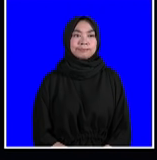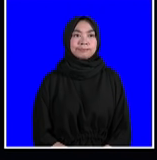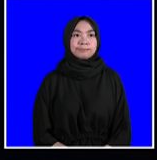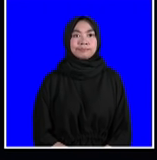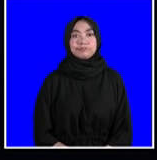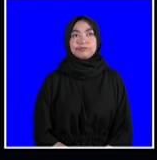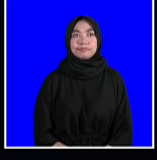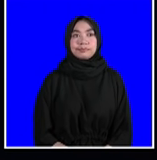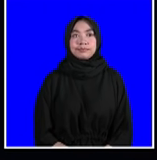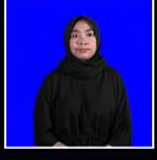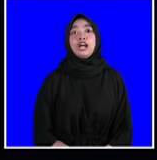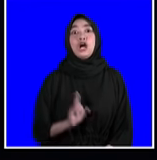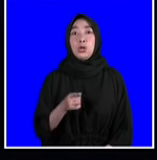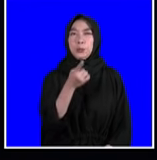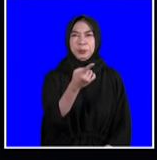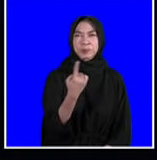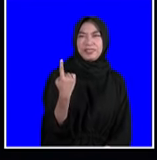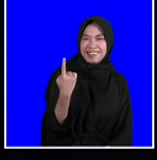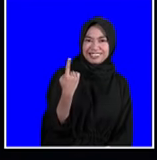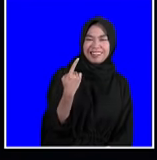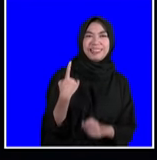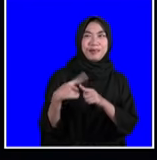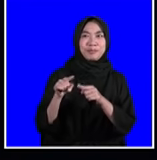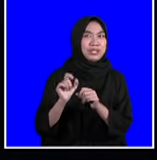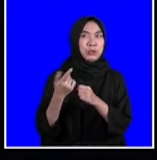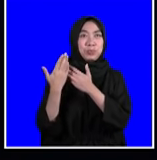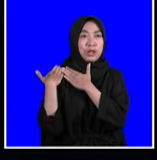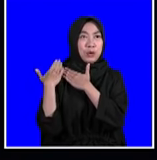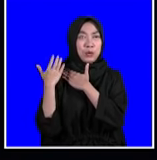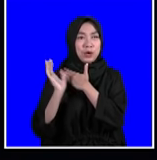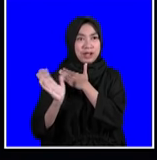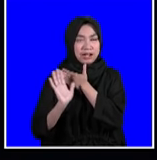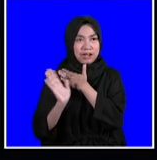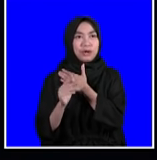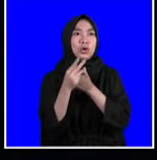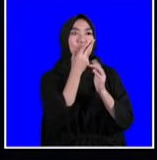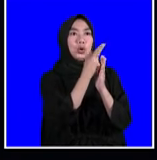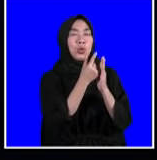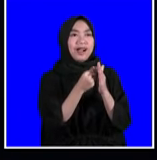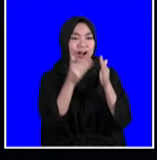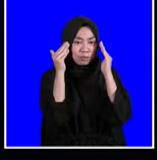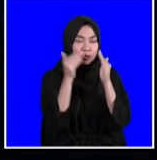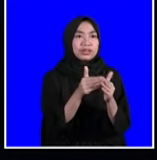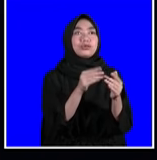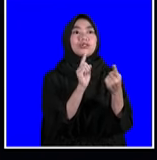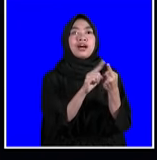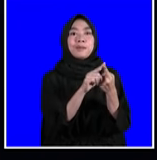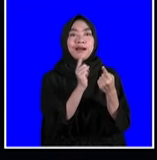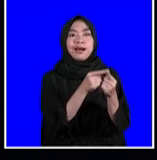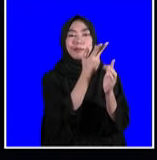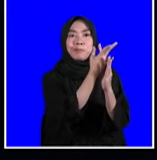Bagi lajang tanpa tanggungan, untuk prioritas keuangannya adalah menabung dan